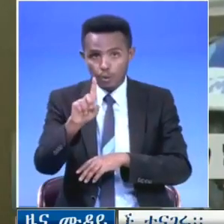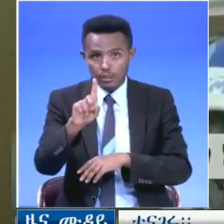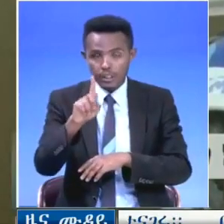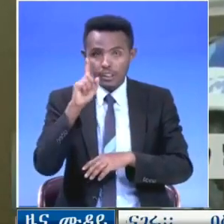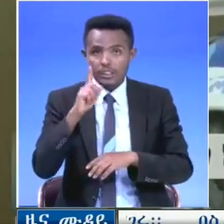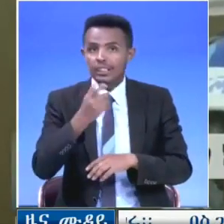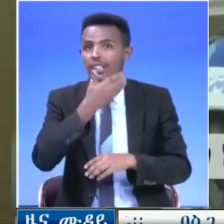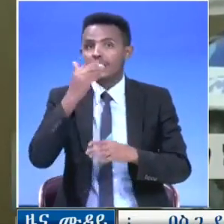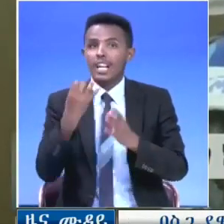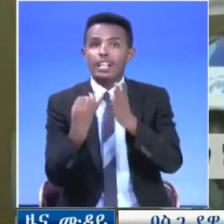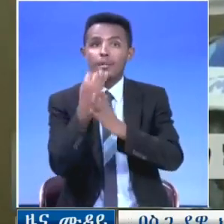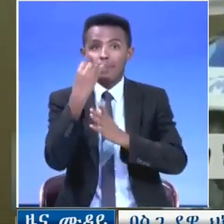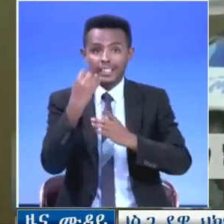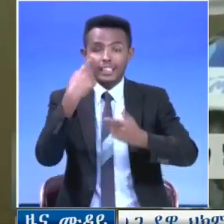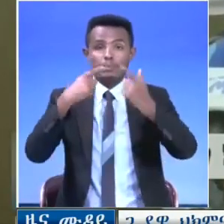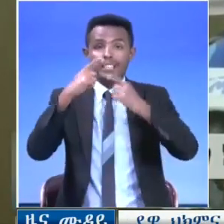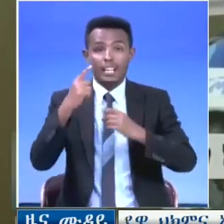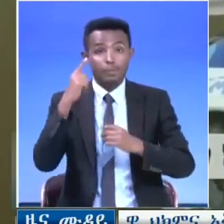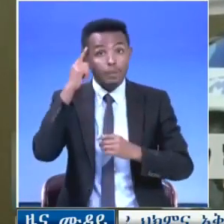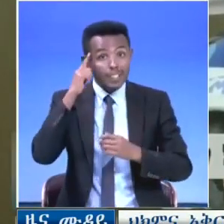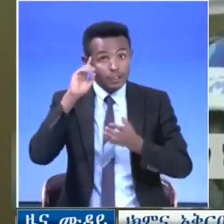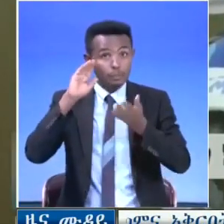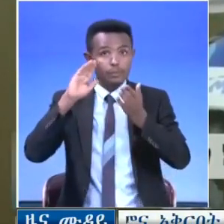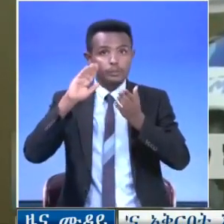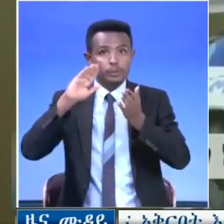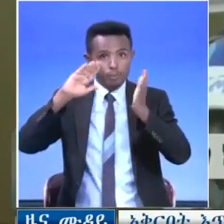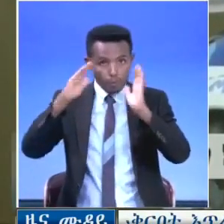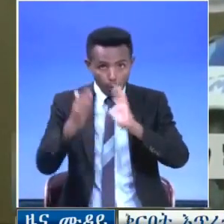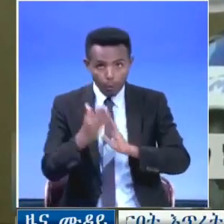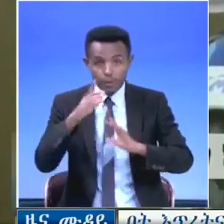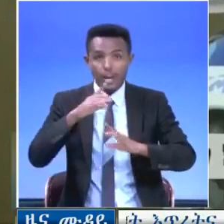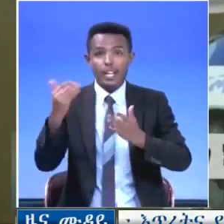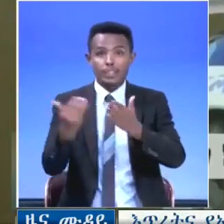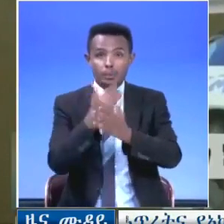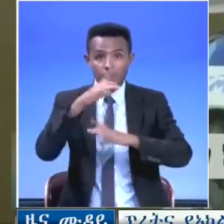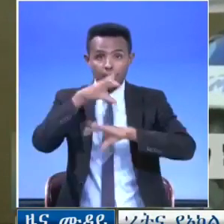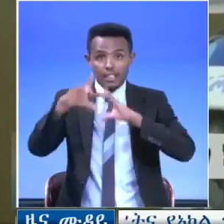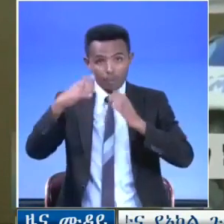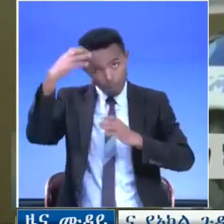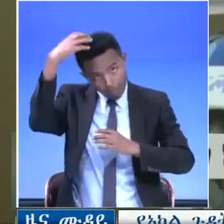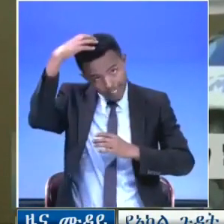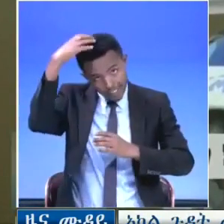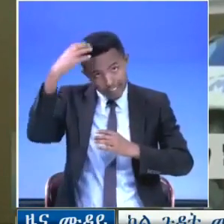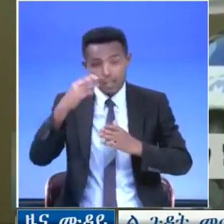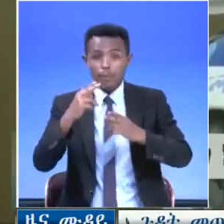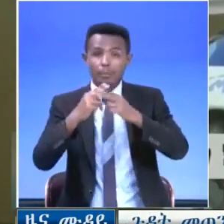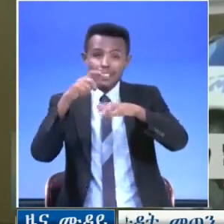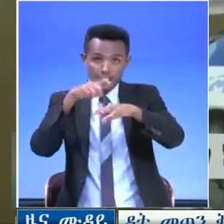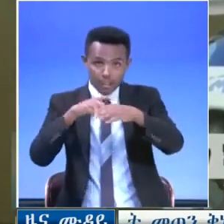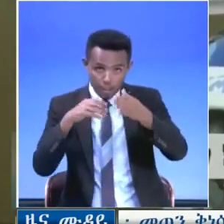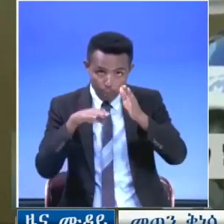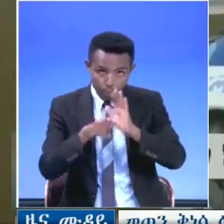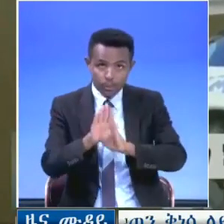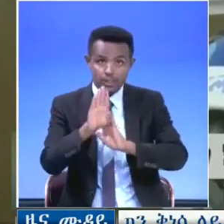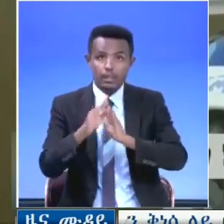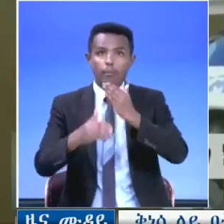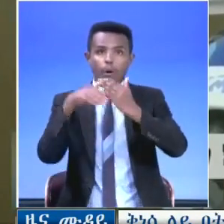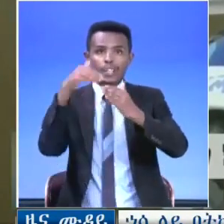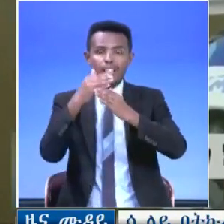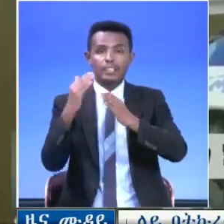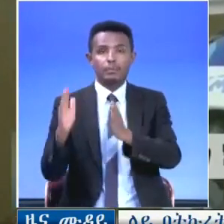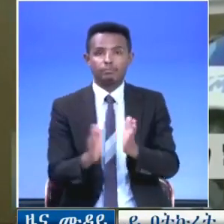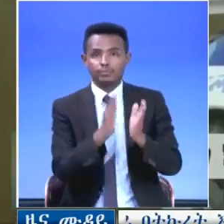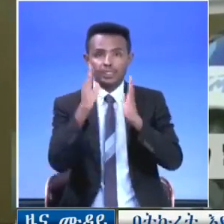ልማት እንዲመጣለት በማሰብ በመሆኑ አዲሱ የክልሉ መንግስት በአጭር ጊዜ ውስጥ መዋቅር የማደራጀት